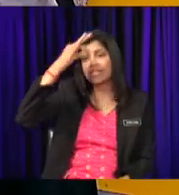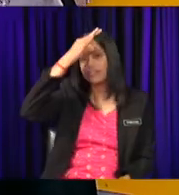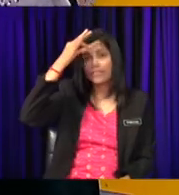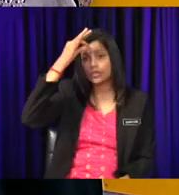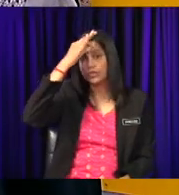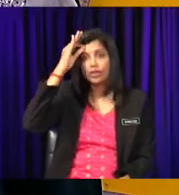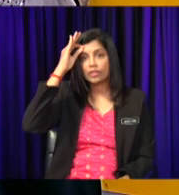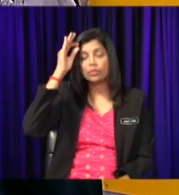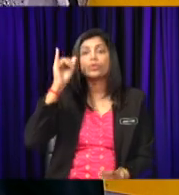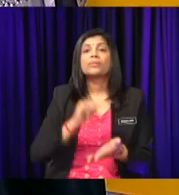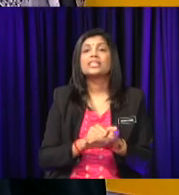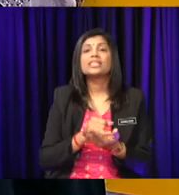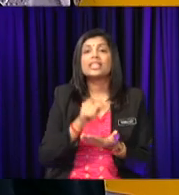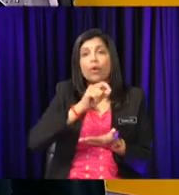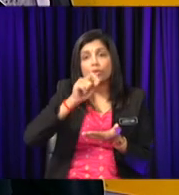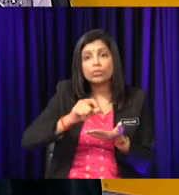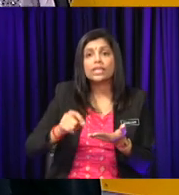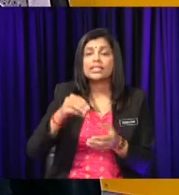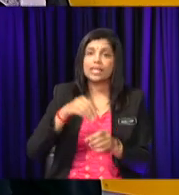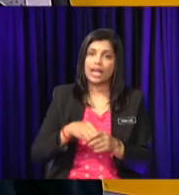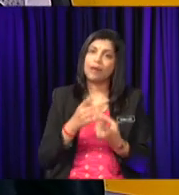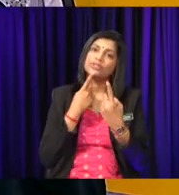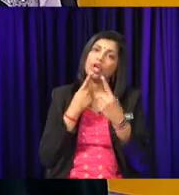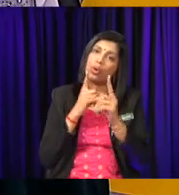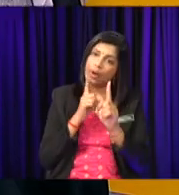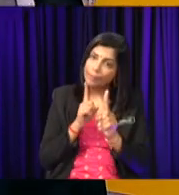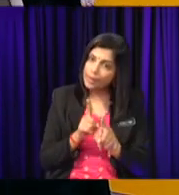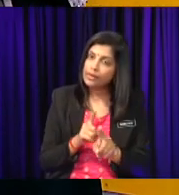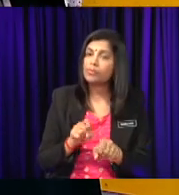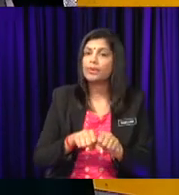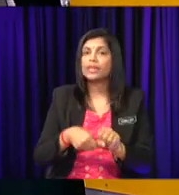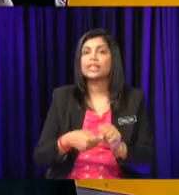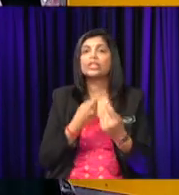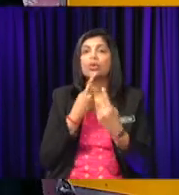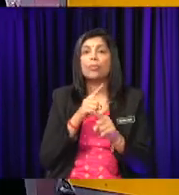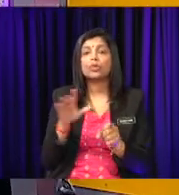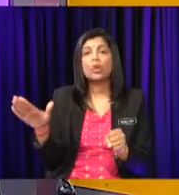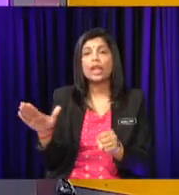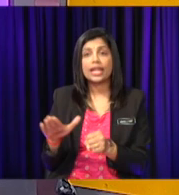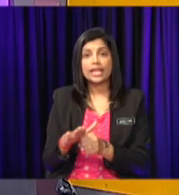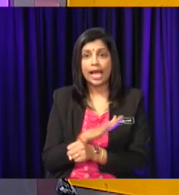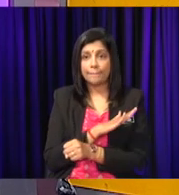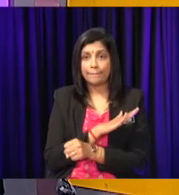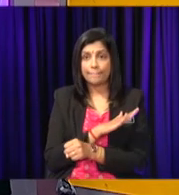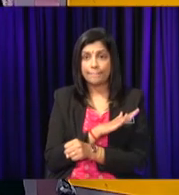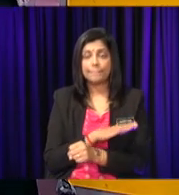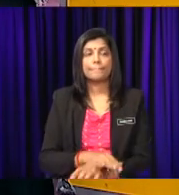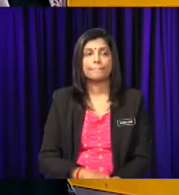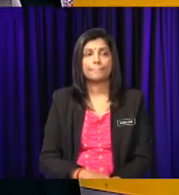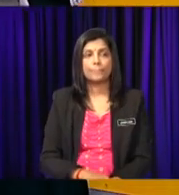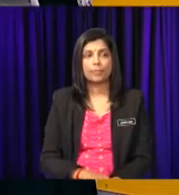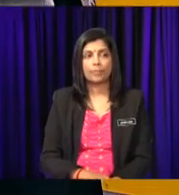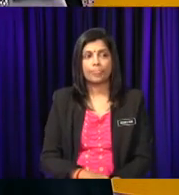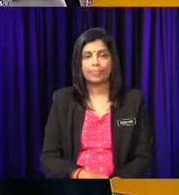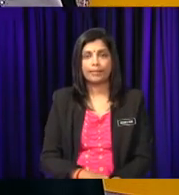jawaban kita ya supaya jawaban kita itu lengkap dan dramatis oke yang menyebabkan penghasilan